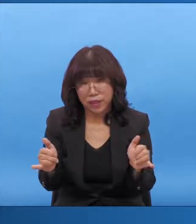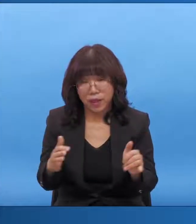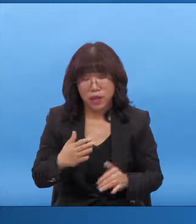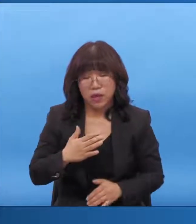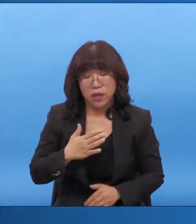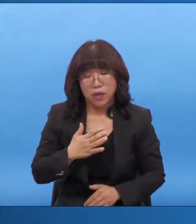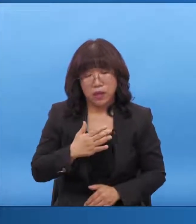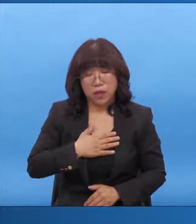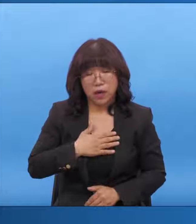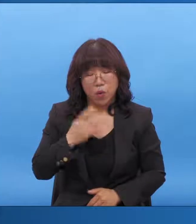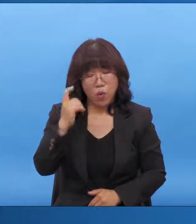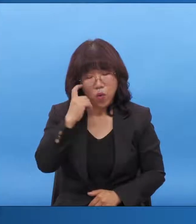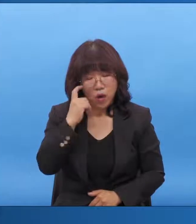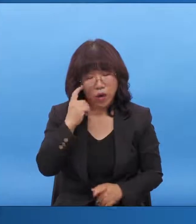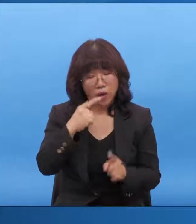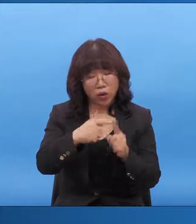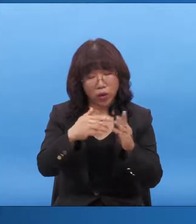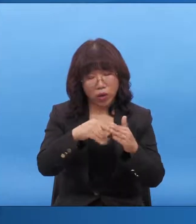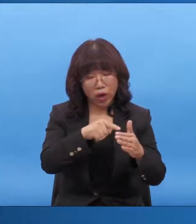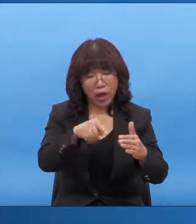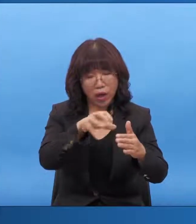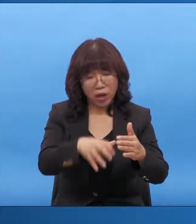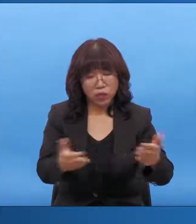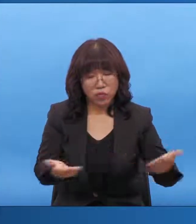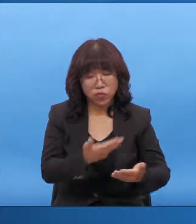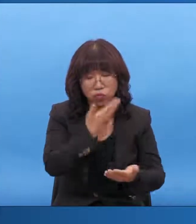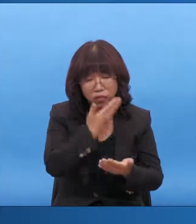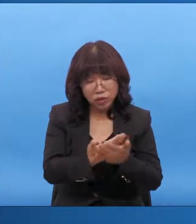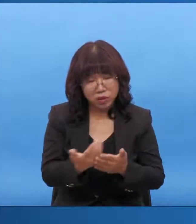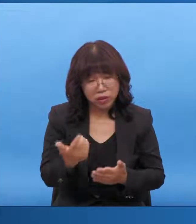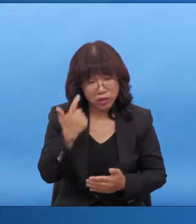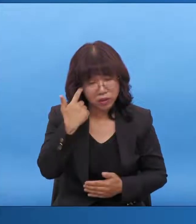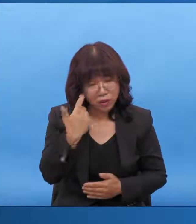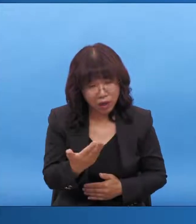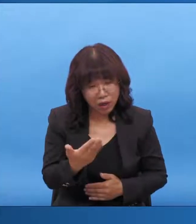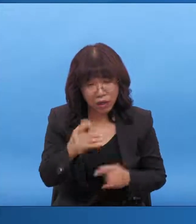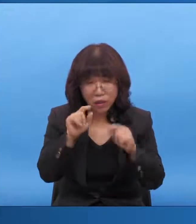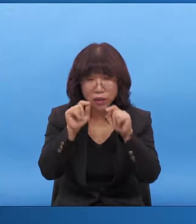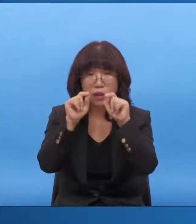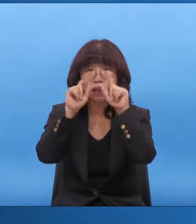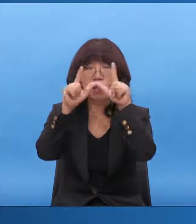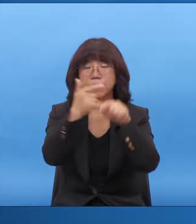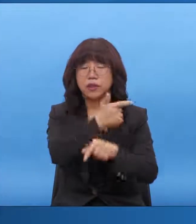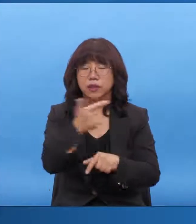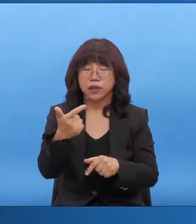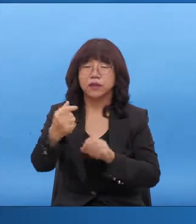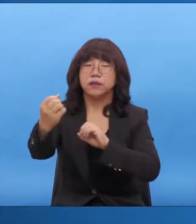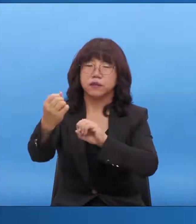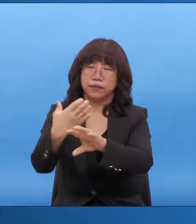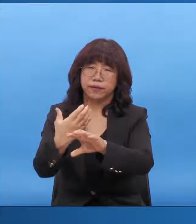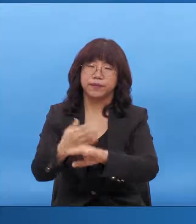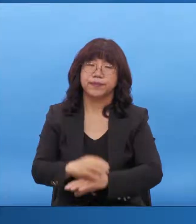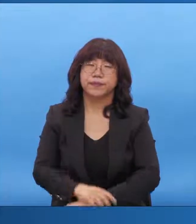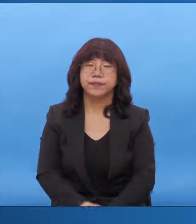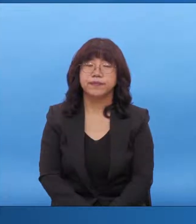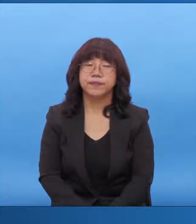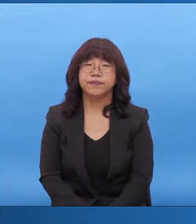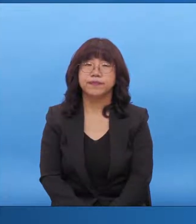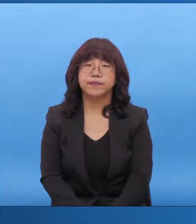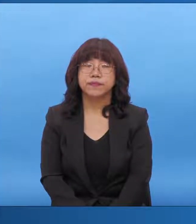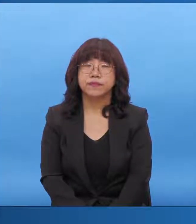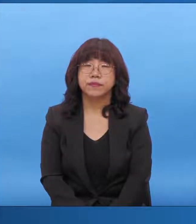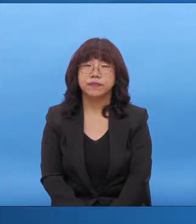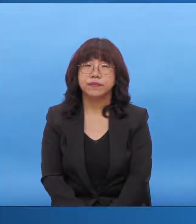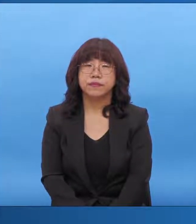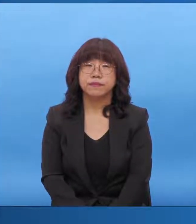가서 중직자 신앙생활을 하고 있느냐 이걸 깨닫는다면 굉장해져요. Again, church officers, business people, if you understand why you have to live your walk of faith, that will be the